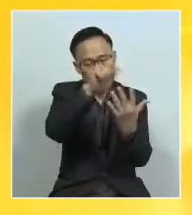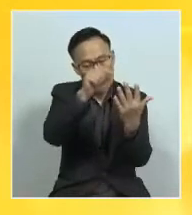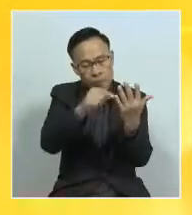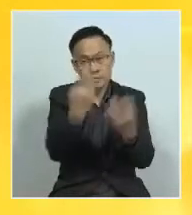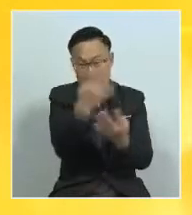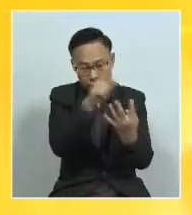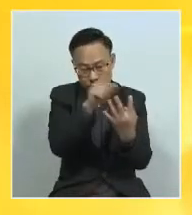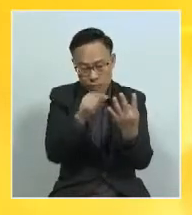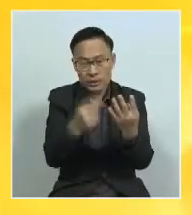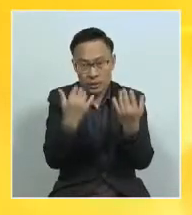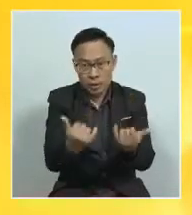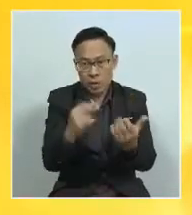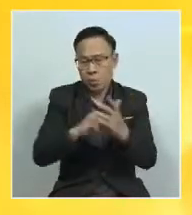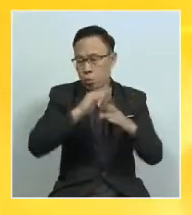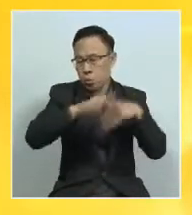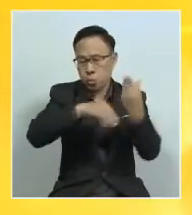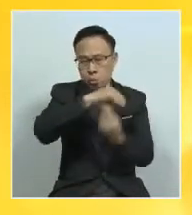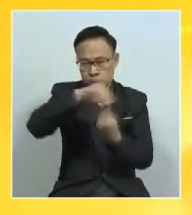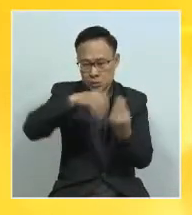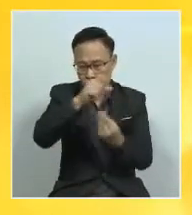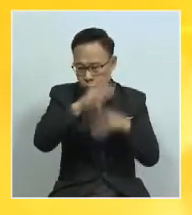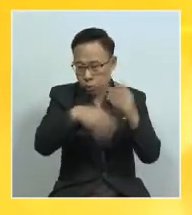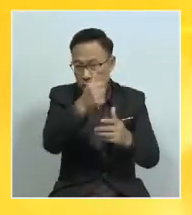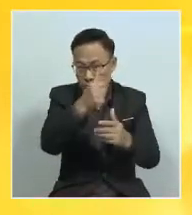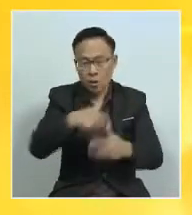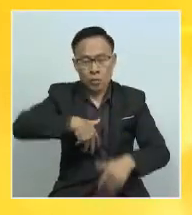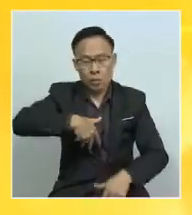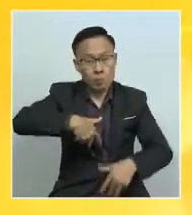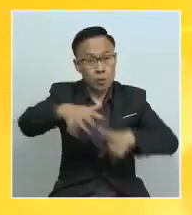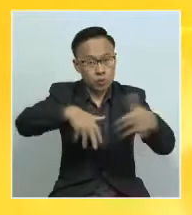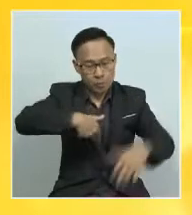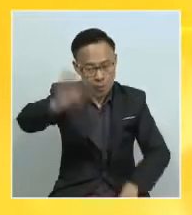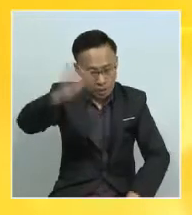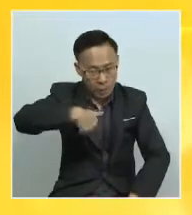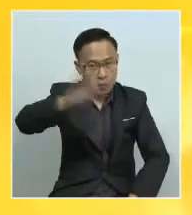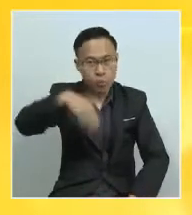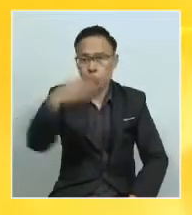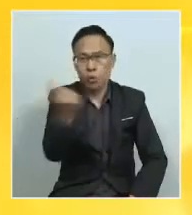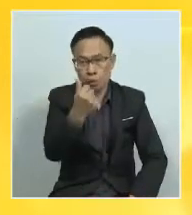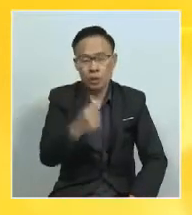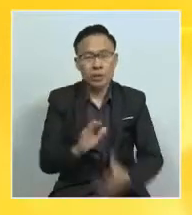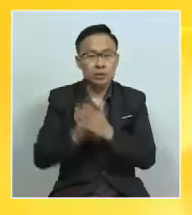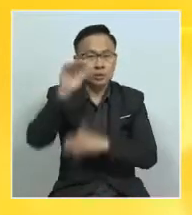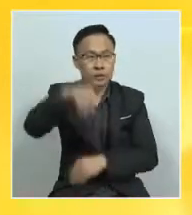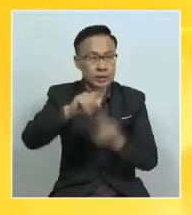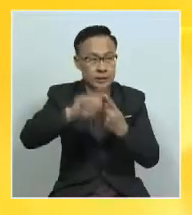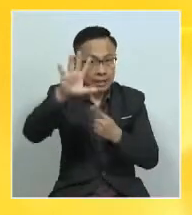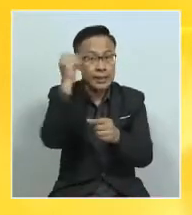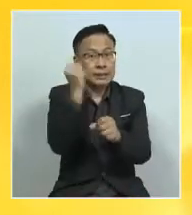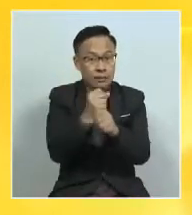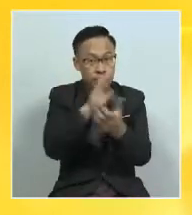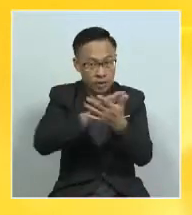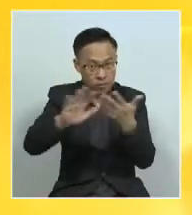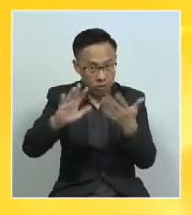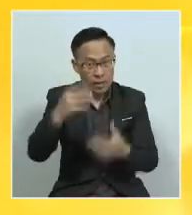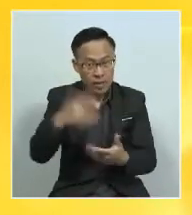ไปมหาสู่ระหว่างพี่น้องสองฝั่งเนี่ยอย่างต่อเนื่อง แล้วอนาคตเดี๋ยวหลังจากแห่งที่5เรียบร้อยเนี่ยเขามองไปแล้วตอนนี้อยู่ใน